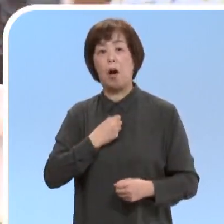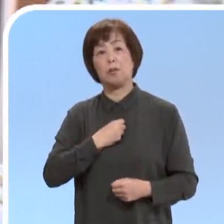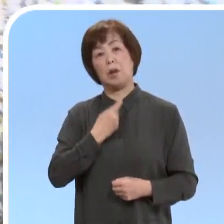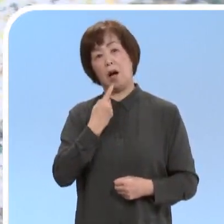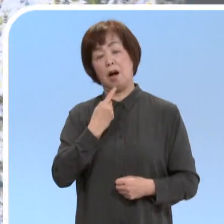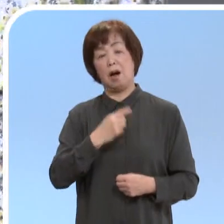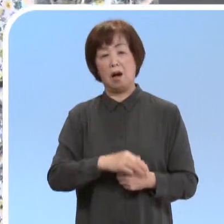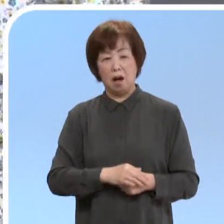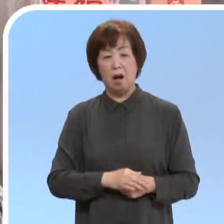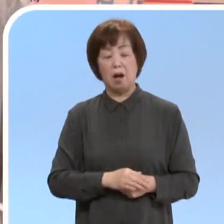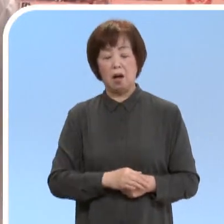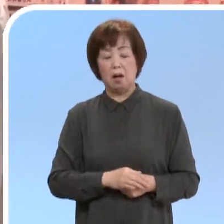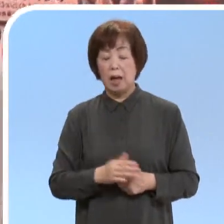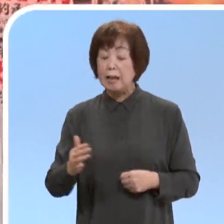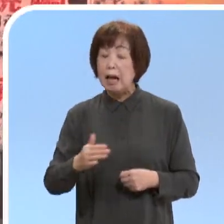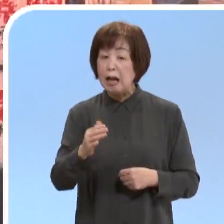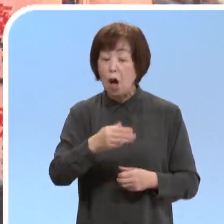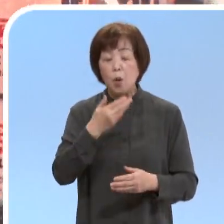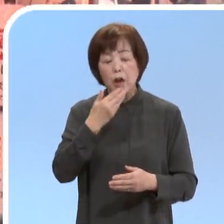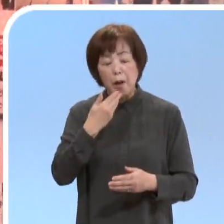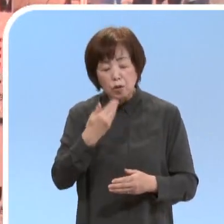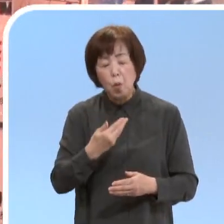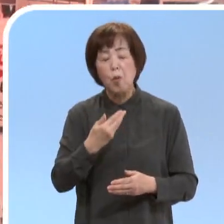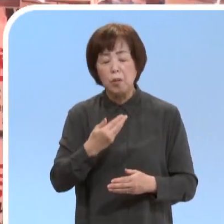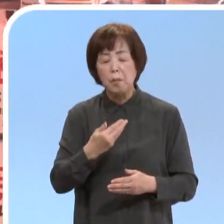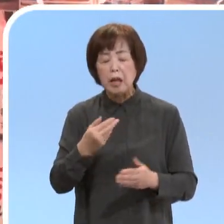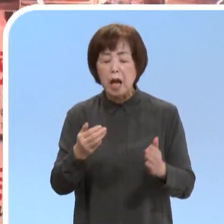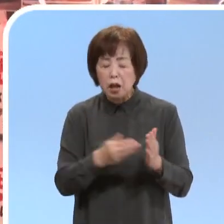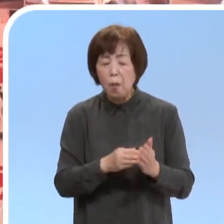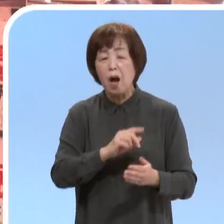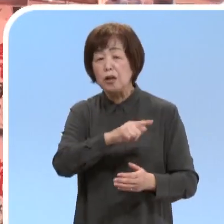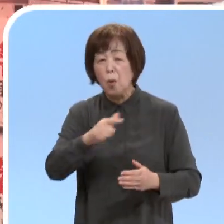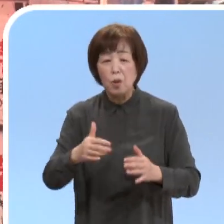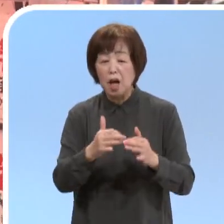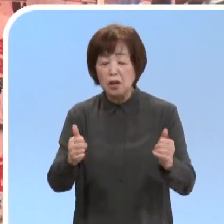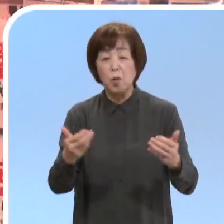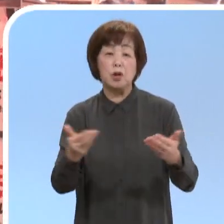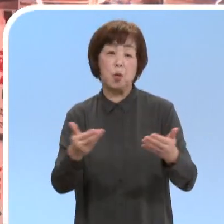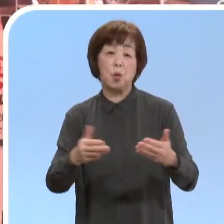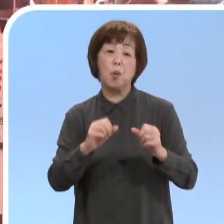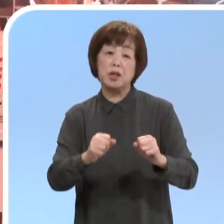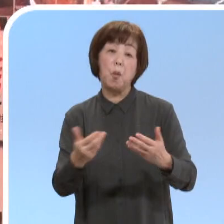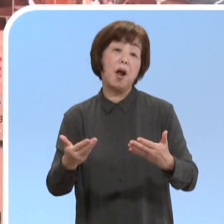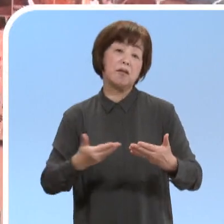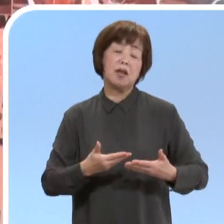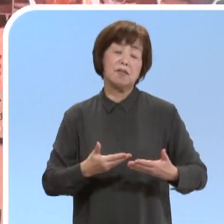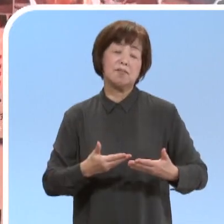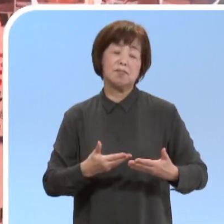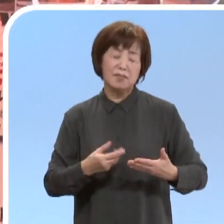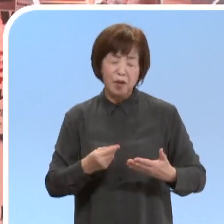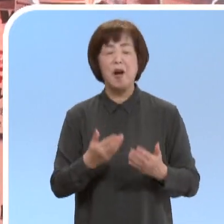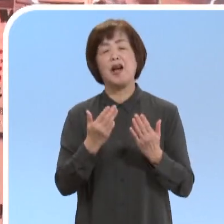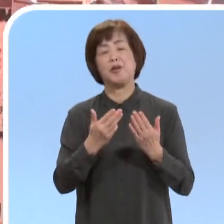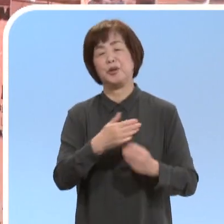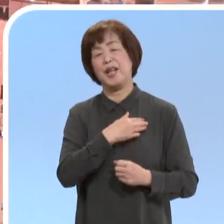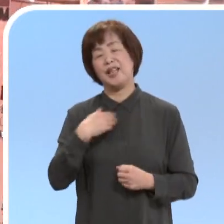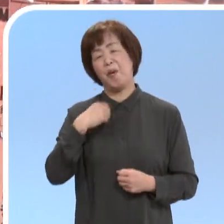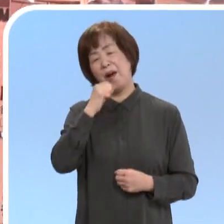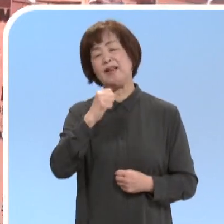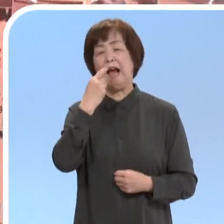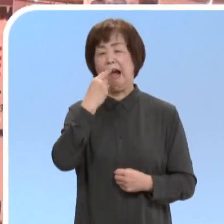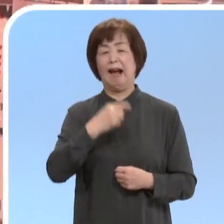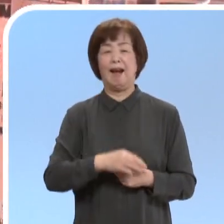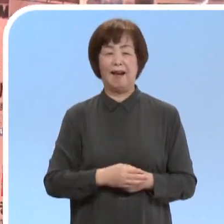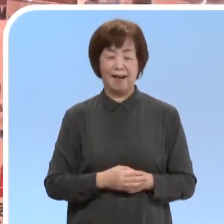そうなんですよ確かに魚食べるのにはいろんな人が関わってるからああなんか学習できてよかった